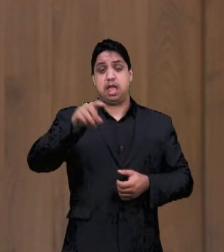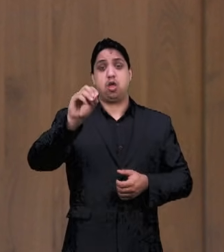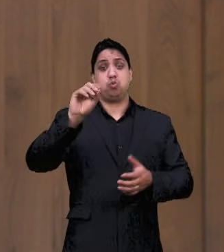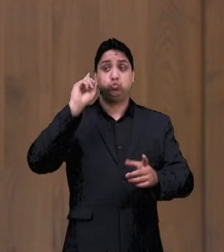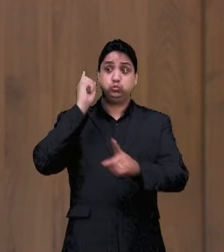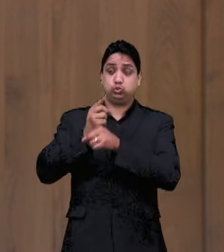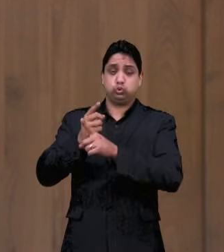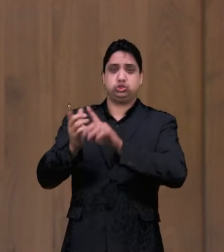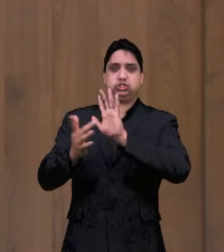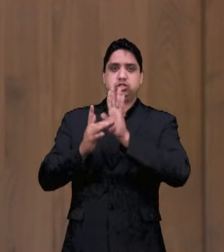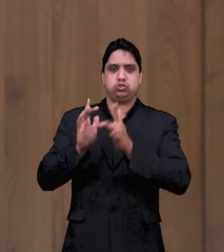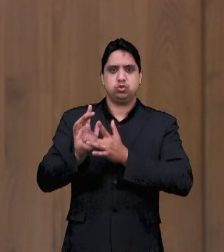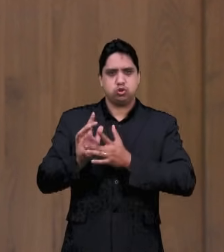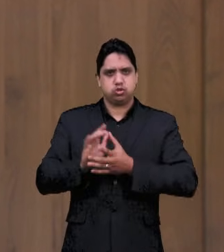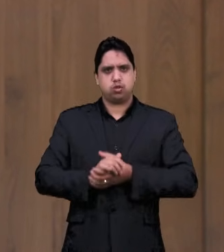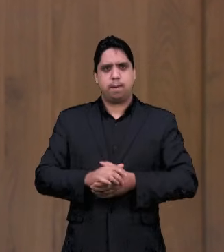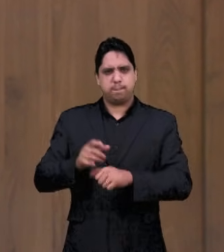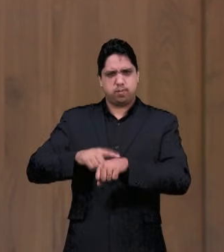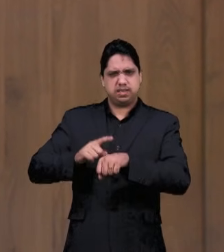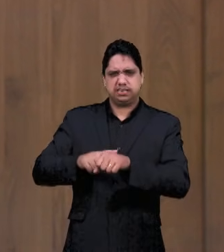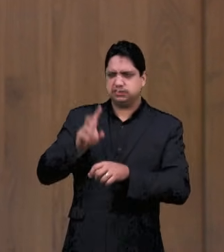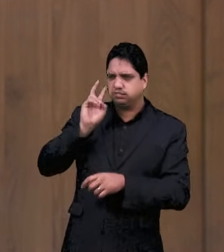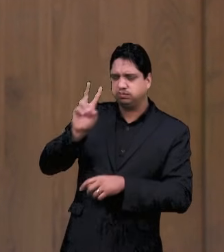vu Jésus. Quand Jésus